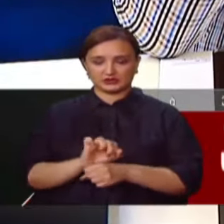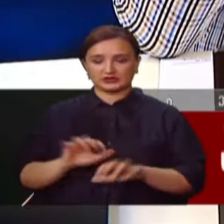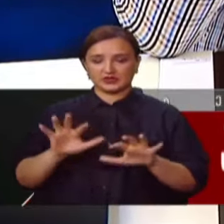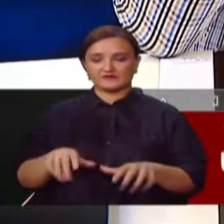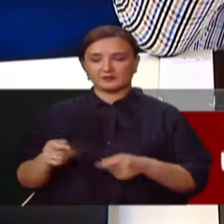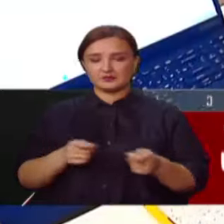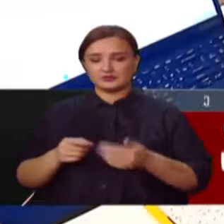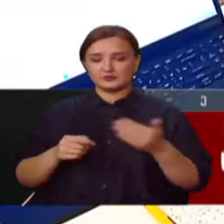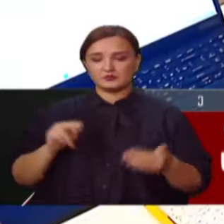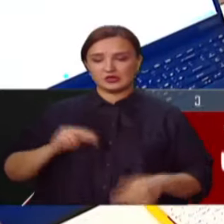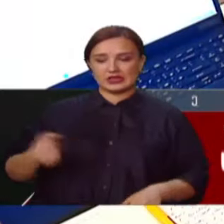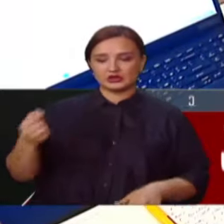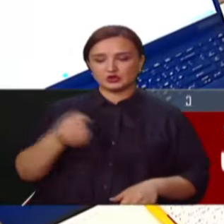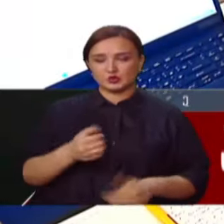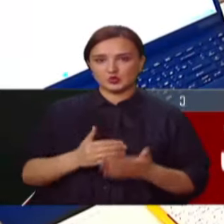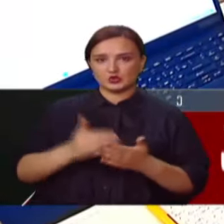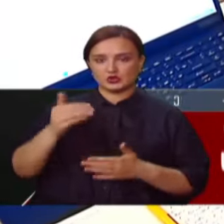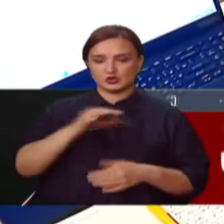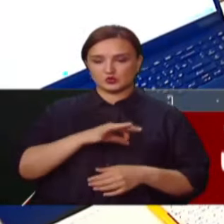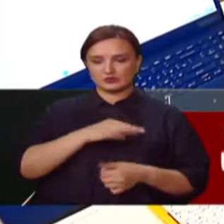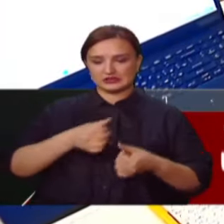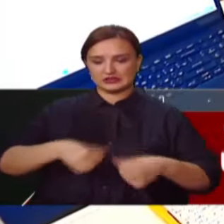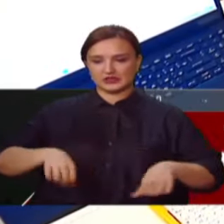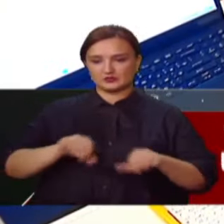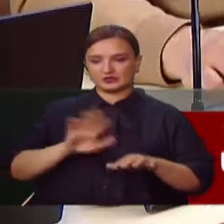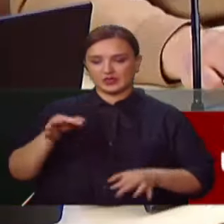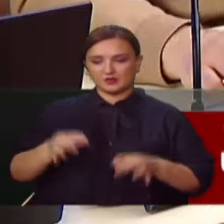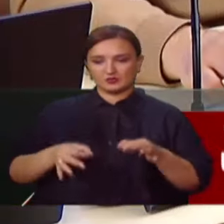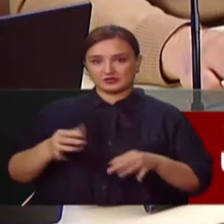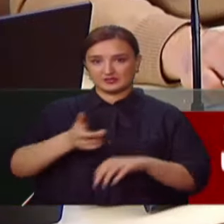პრეზიდენტის მიერ დანიშნულ იუსტიციის უმაღლესი საბჭოს